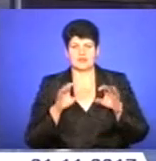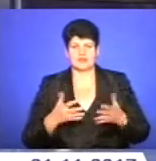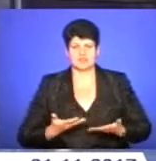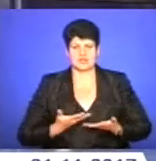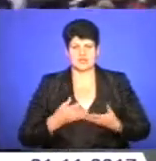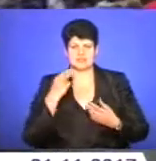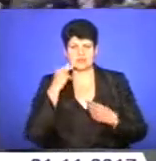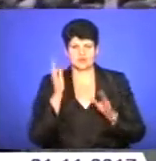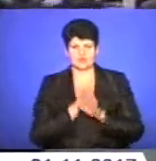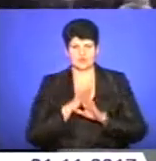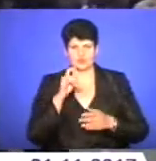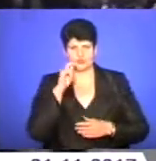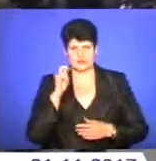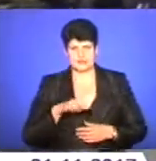Чечко.